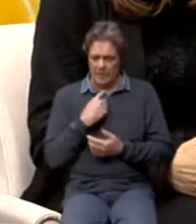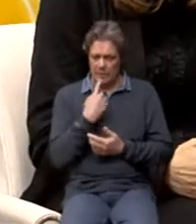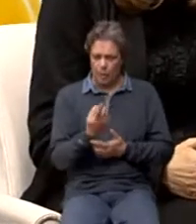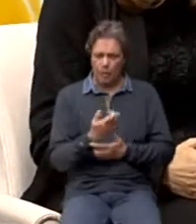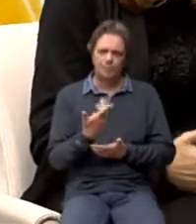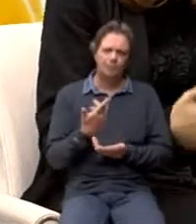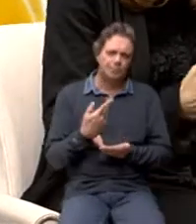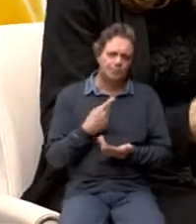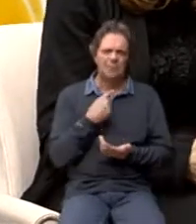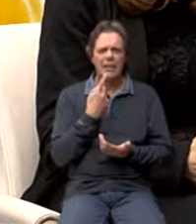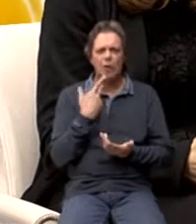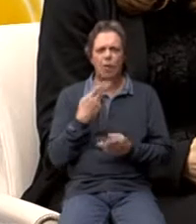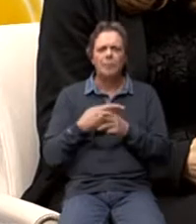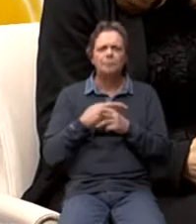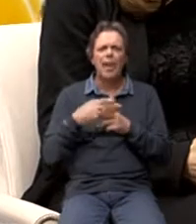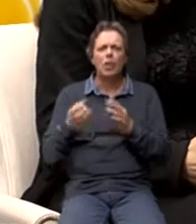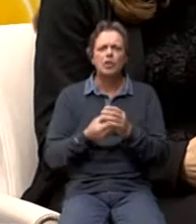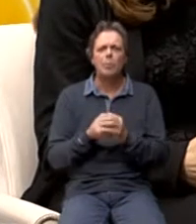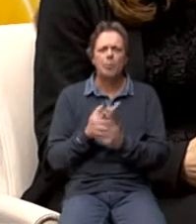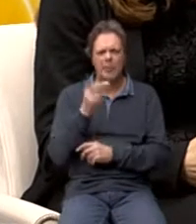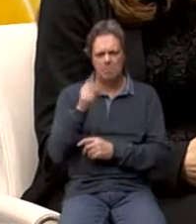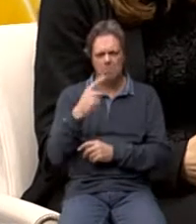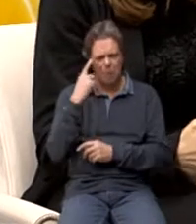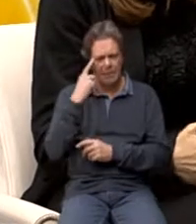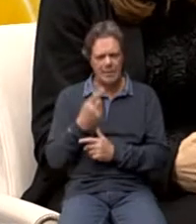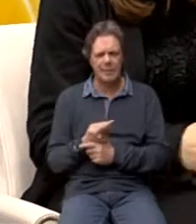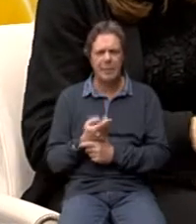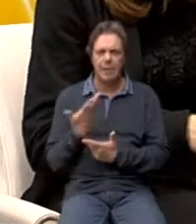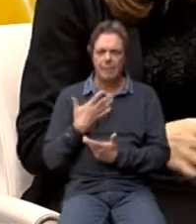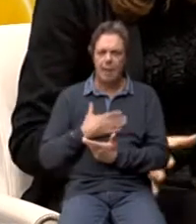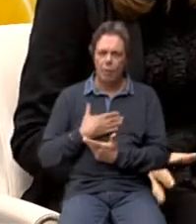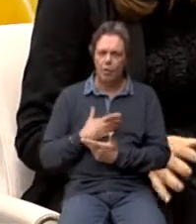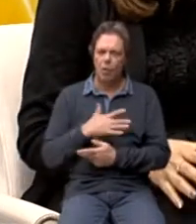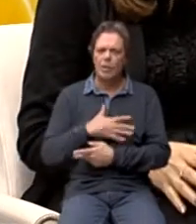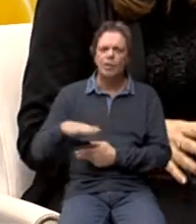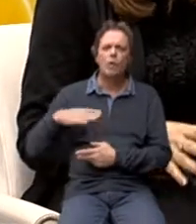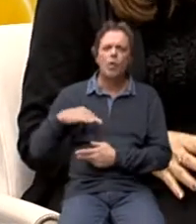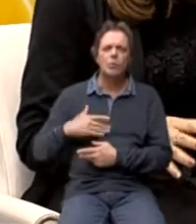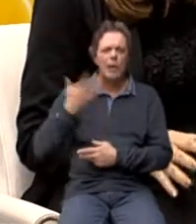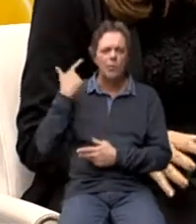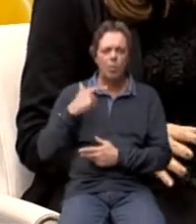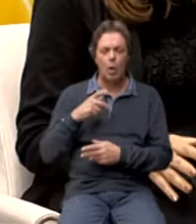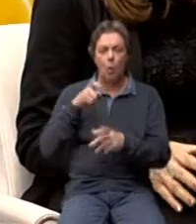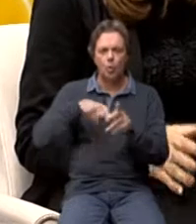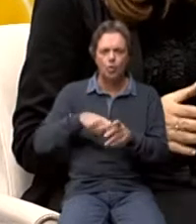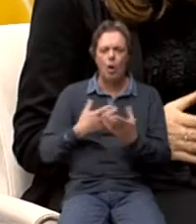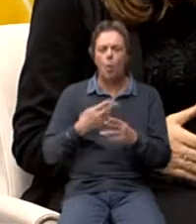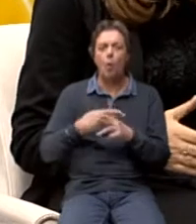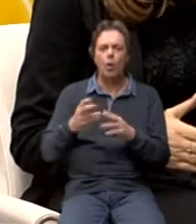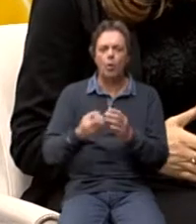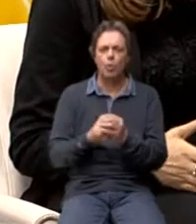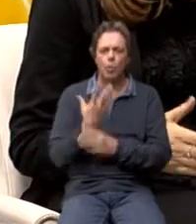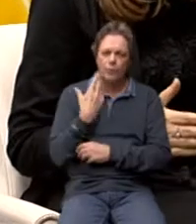o tome ekološka proizvodnja. Vi morate znati da je najpoželjnije da cijelo gospodarstvo bude uključeno u ekološku proizvodnju.